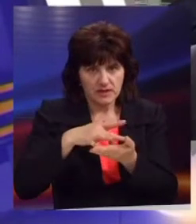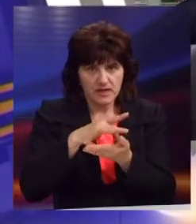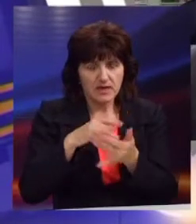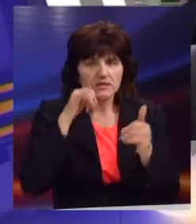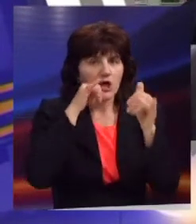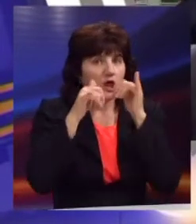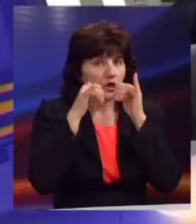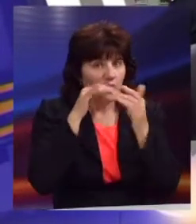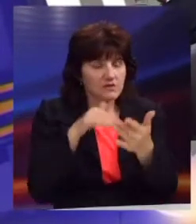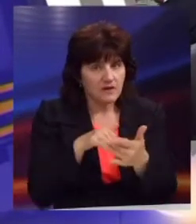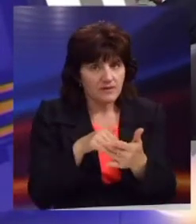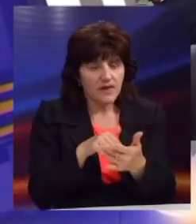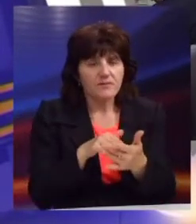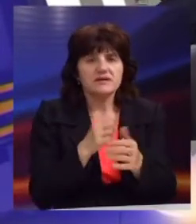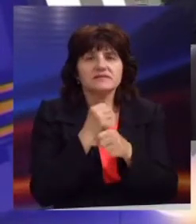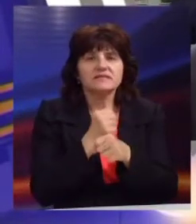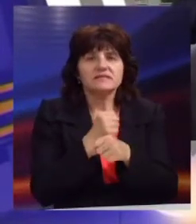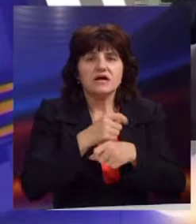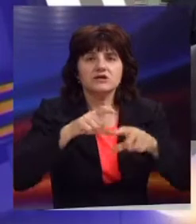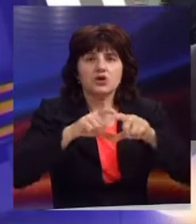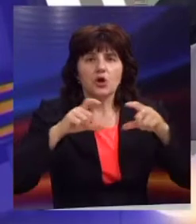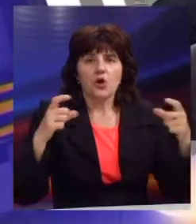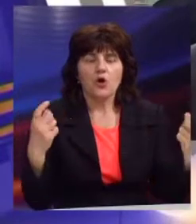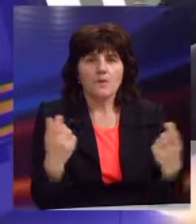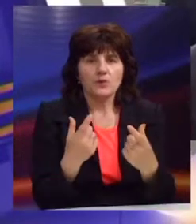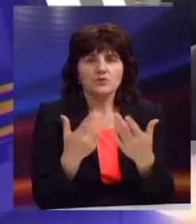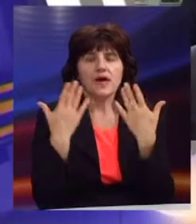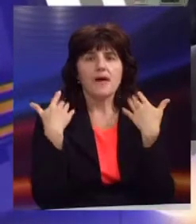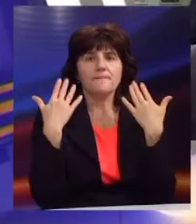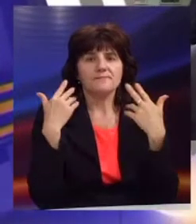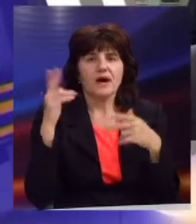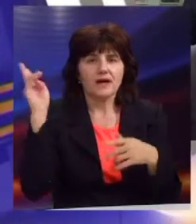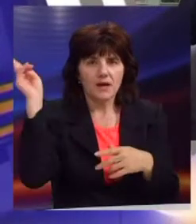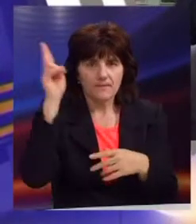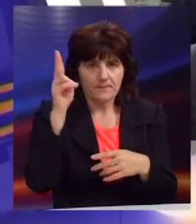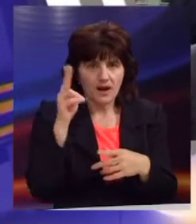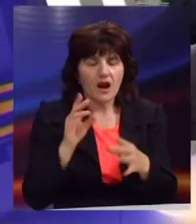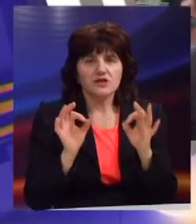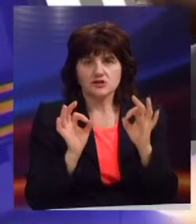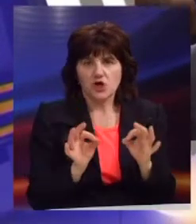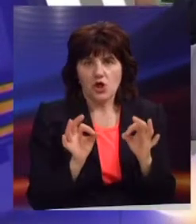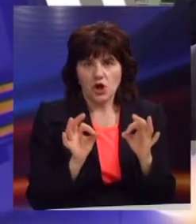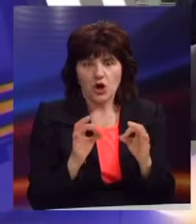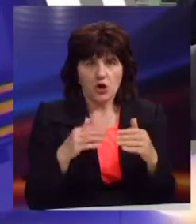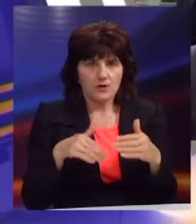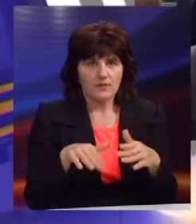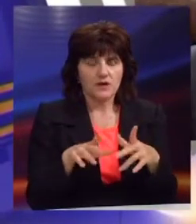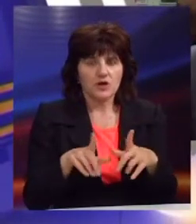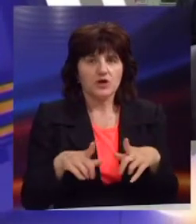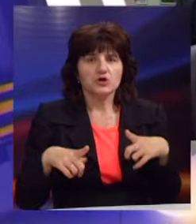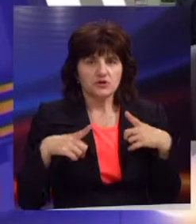razvijemo turizam, a da opet i zaštićeno područje, Park prirode Palić, može da normalno funkcioniše i da